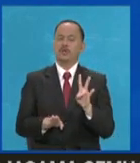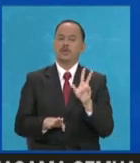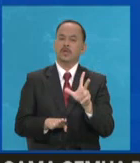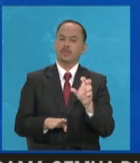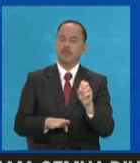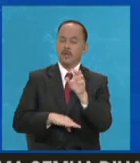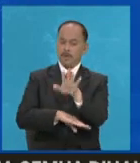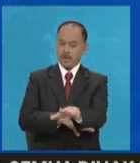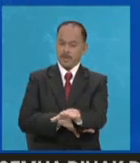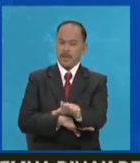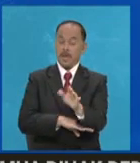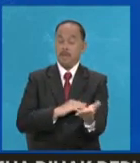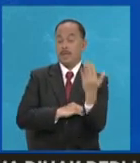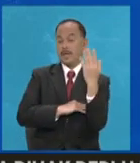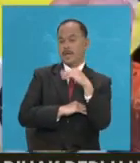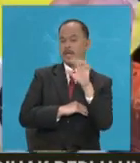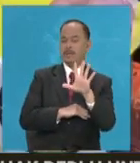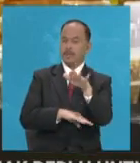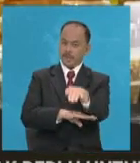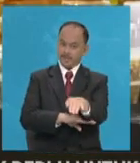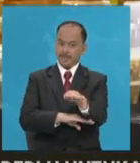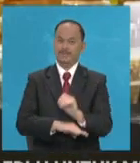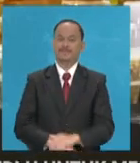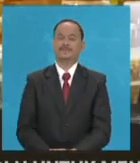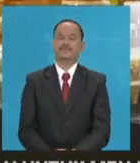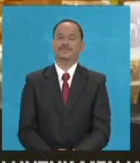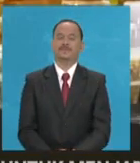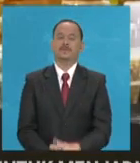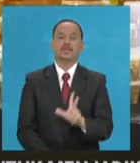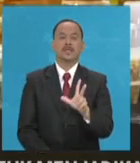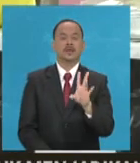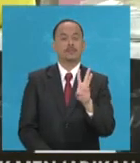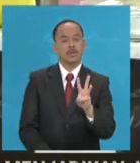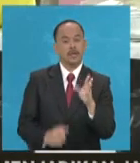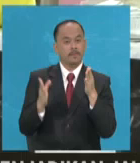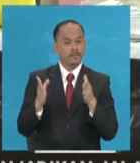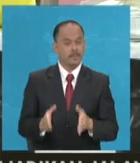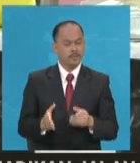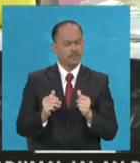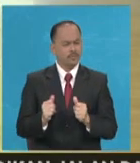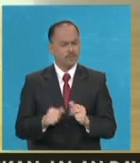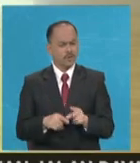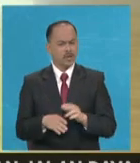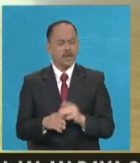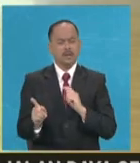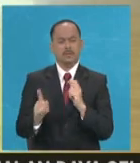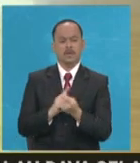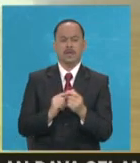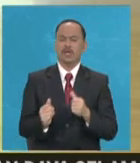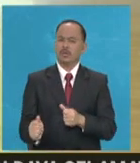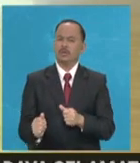pagi hingga 30 petang 36 pengusaha kecil dan sederhana tempatan mengikuti